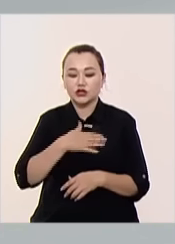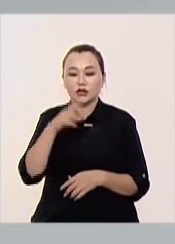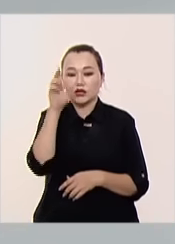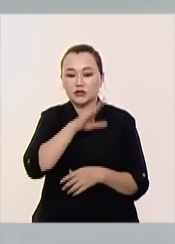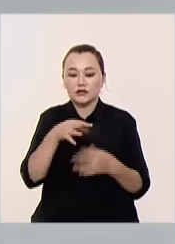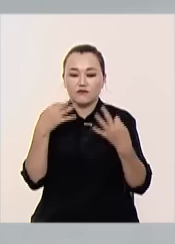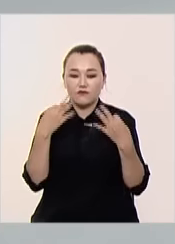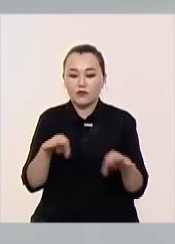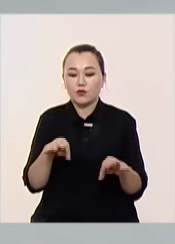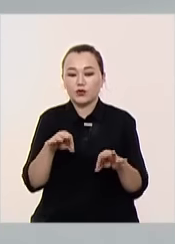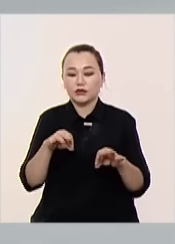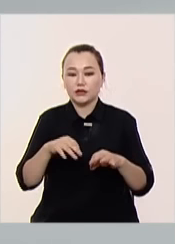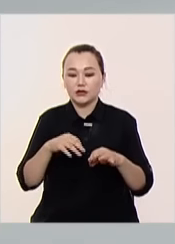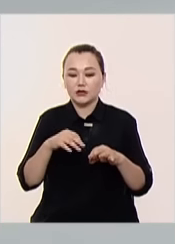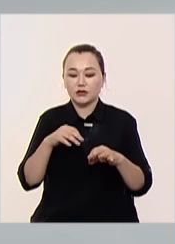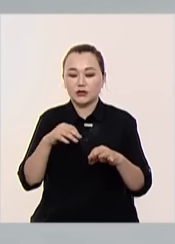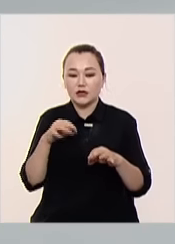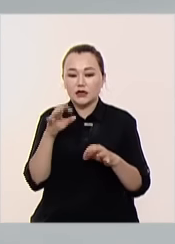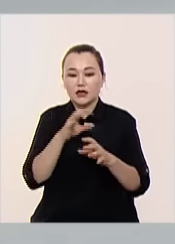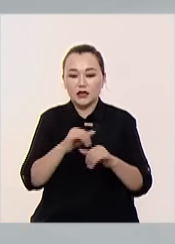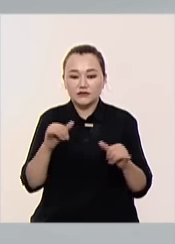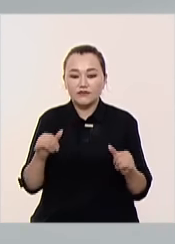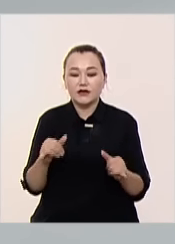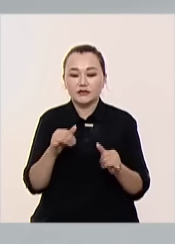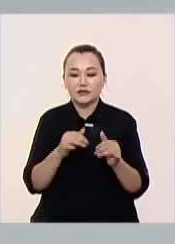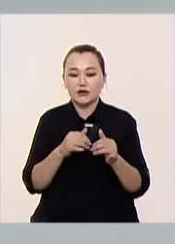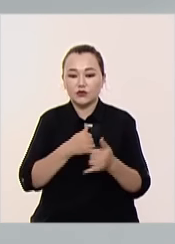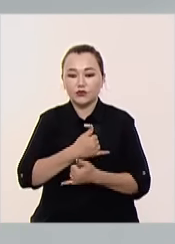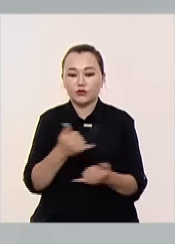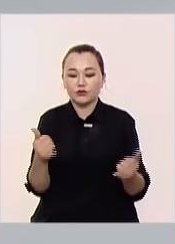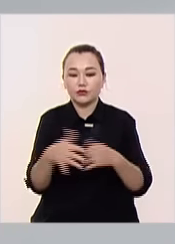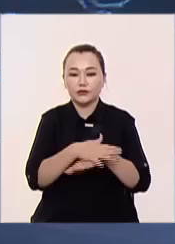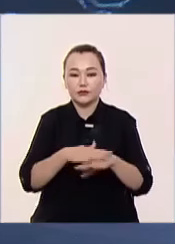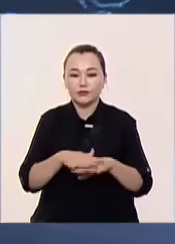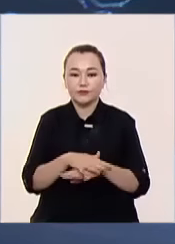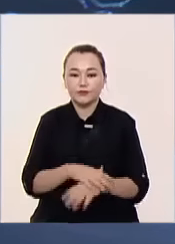свободное, независимое, развивается на благо народа.